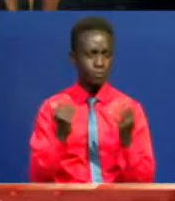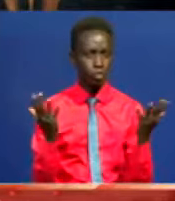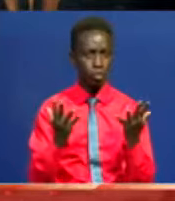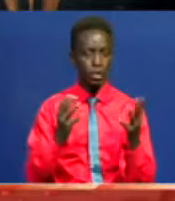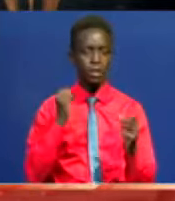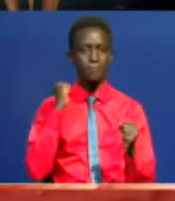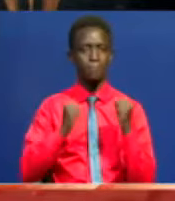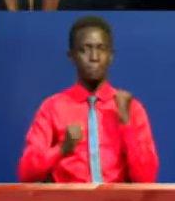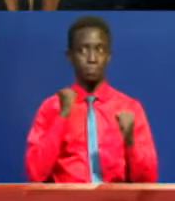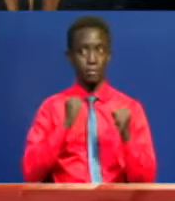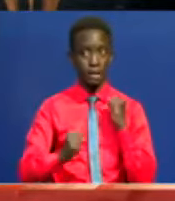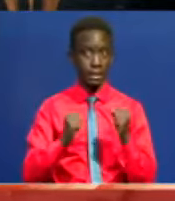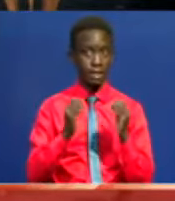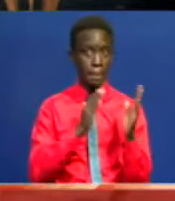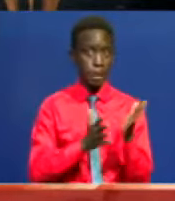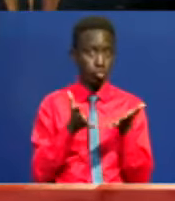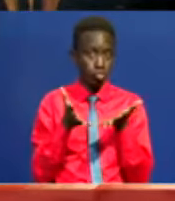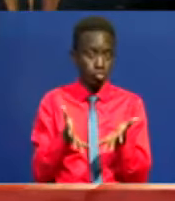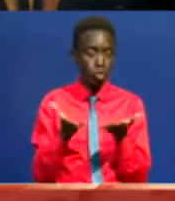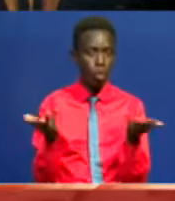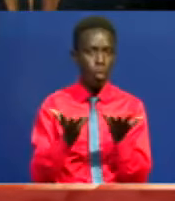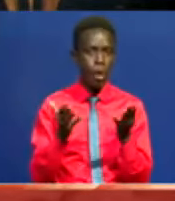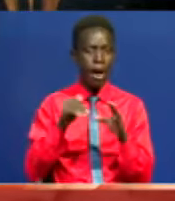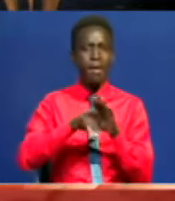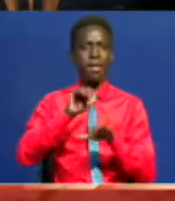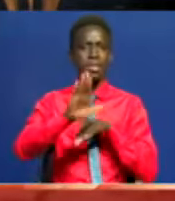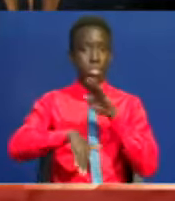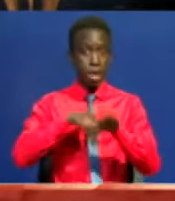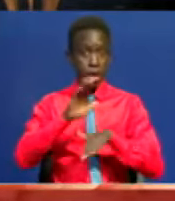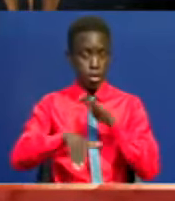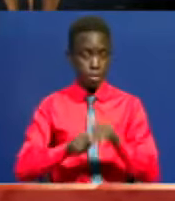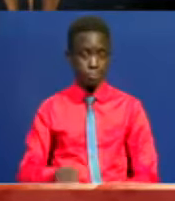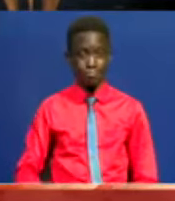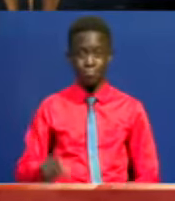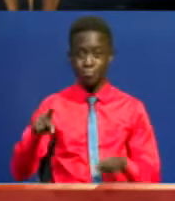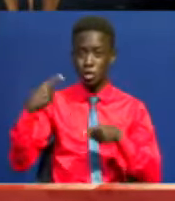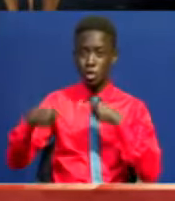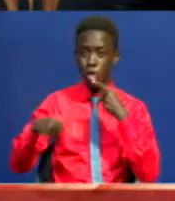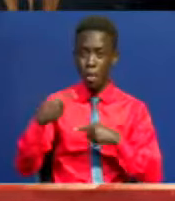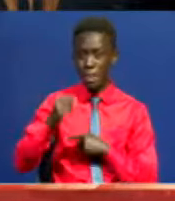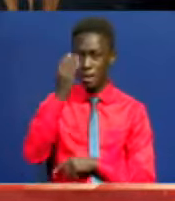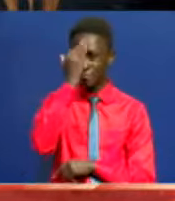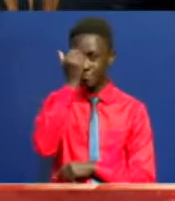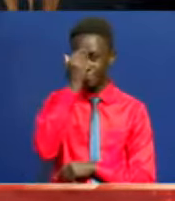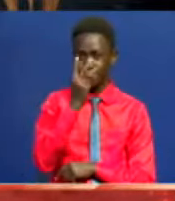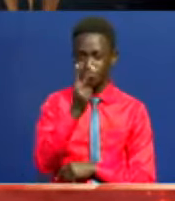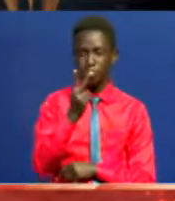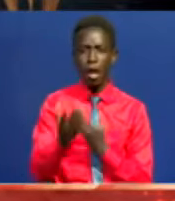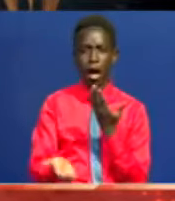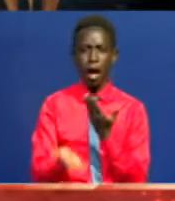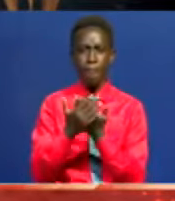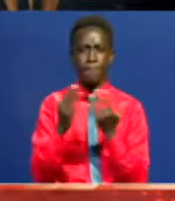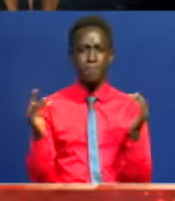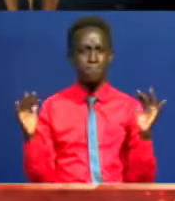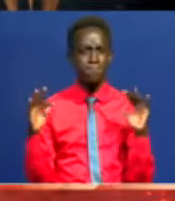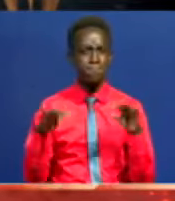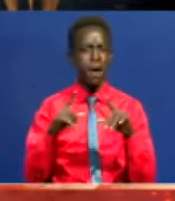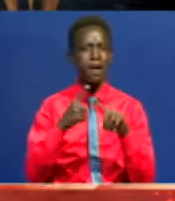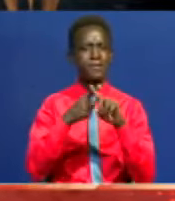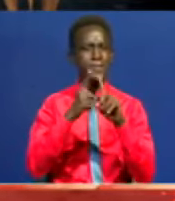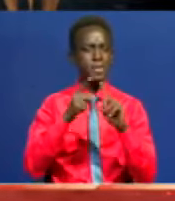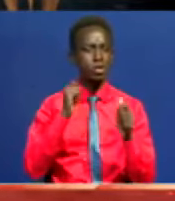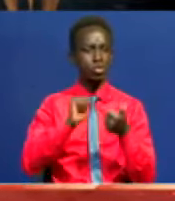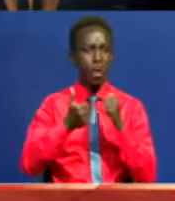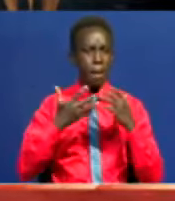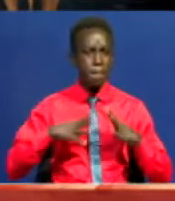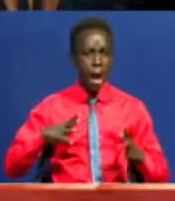Kenya zilizoandaliwa leo katika uwanja wa taifa wa Nyayo. Mashindano hayo ya siku mbili yamewaleta pamoja wanariadha kutoka humu nchini na